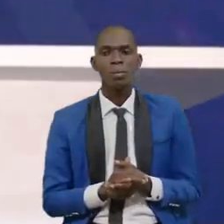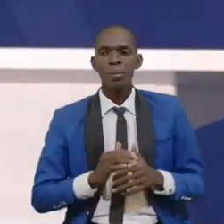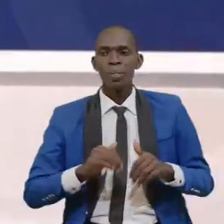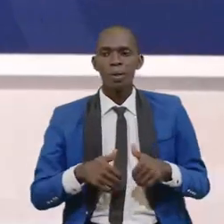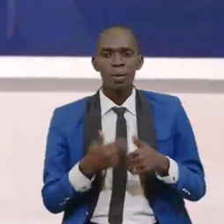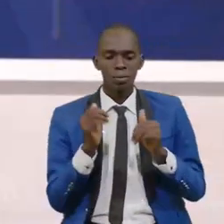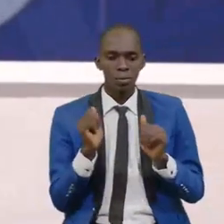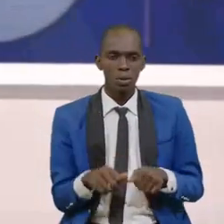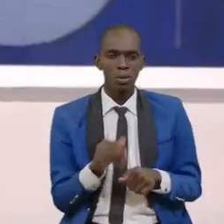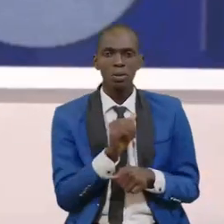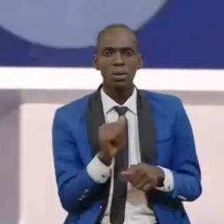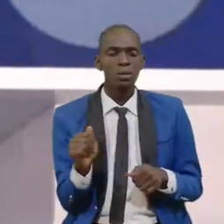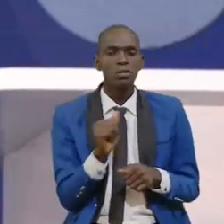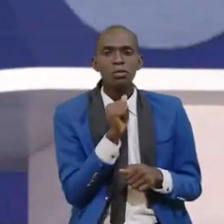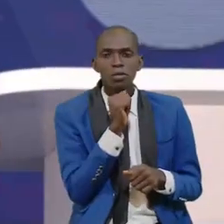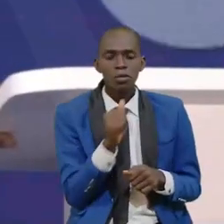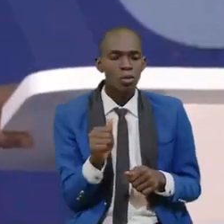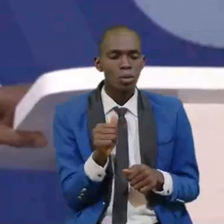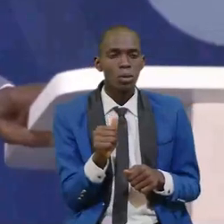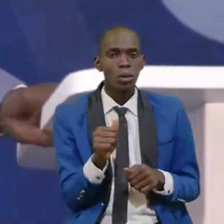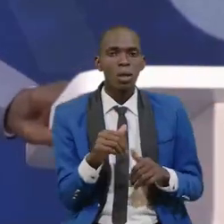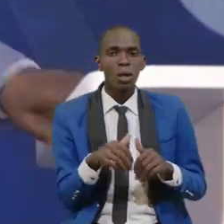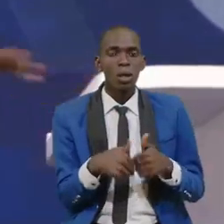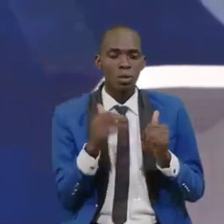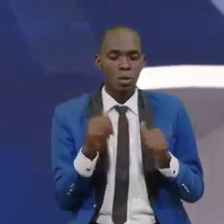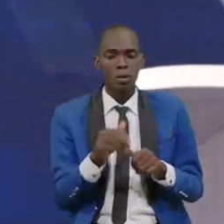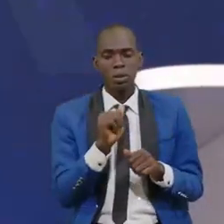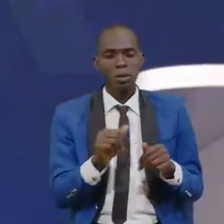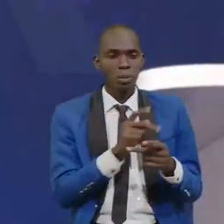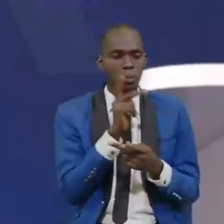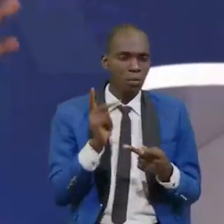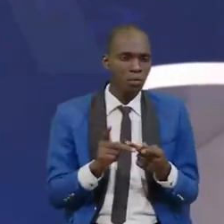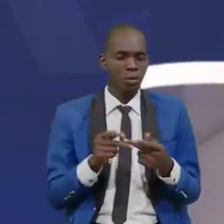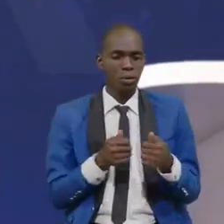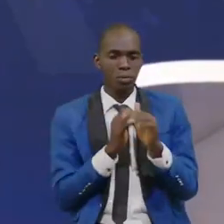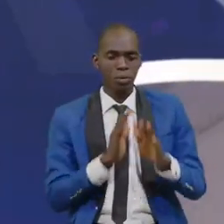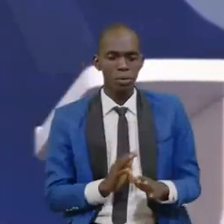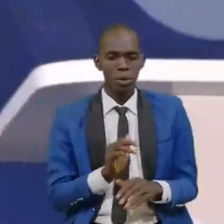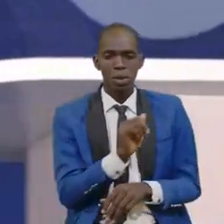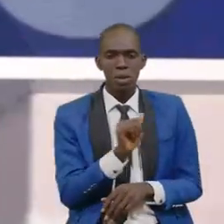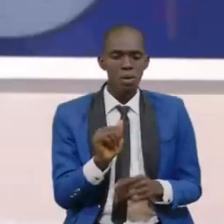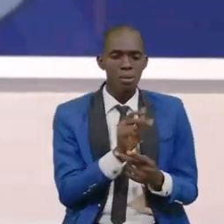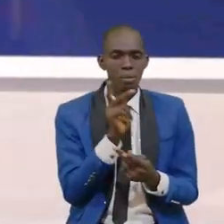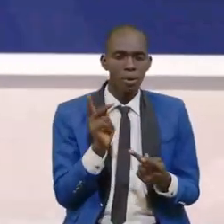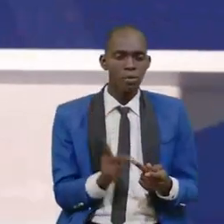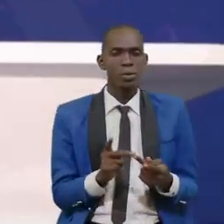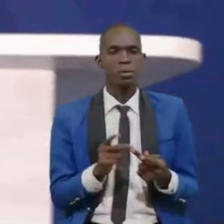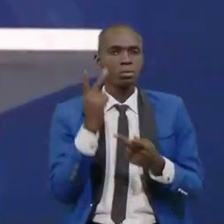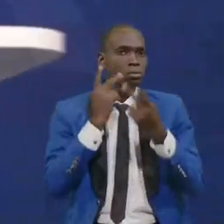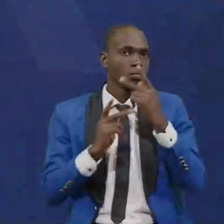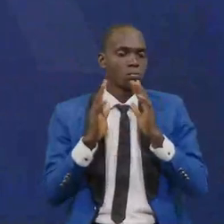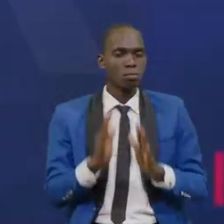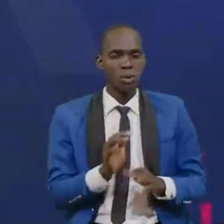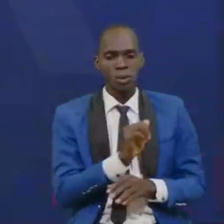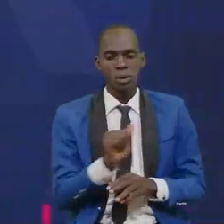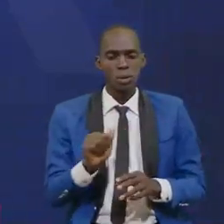comment un apôtre imparfait, un prophète imparfait, un évangéliste imparfait, un